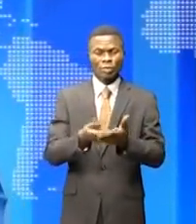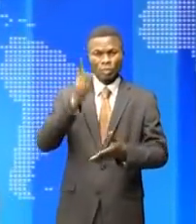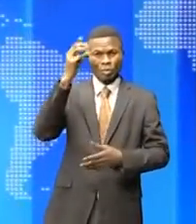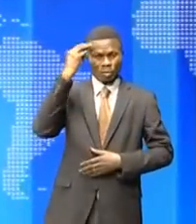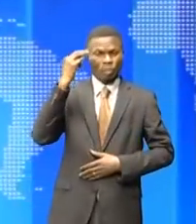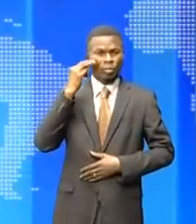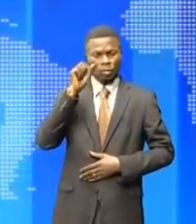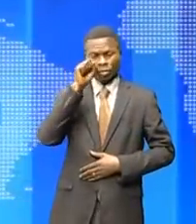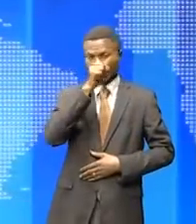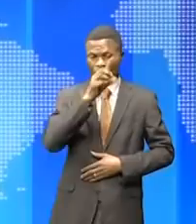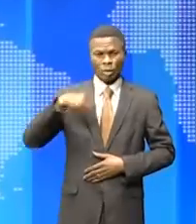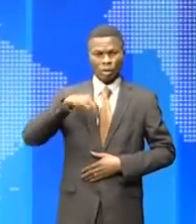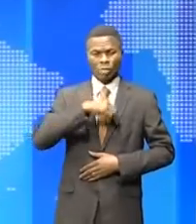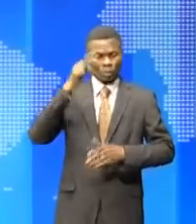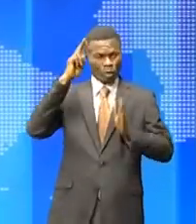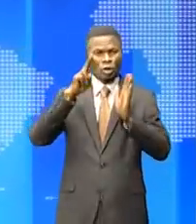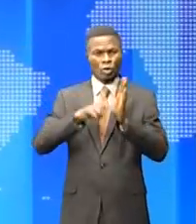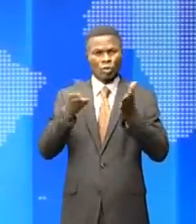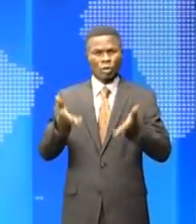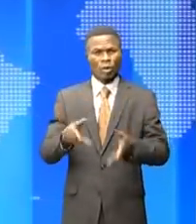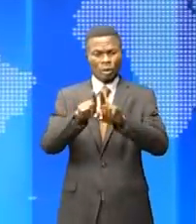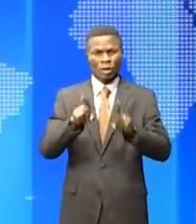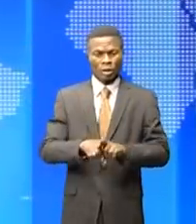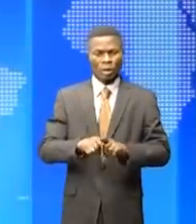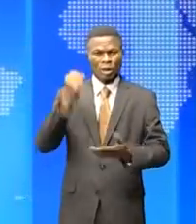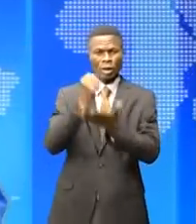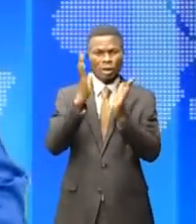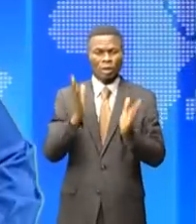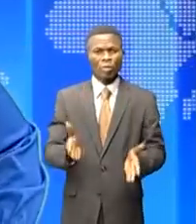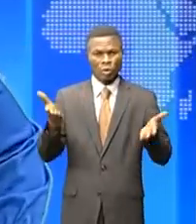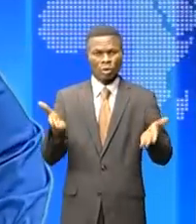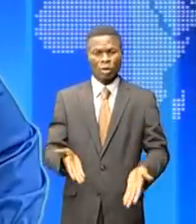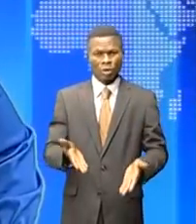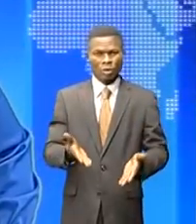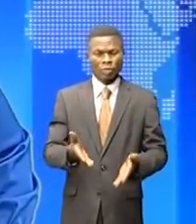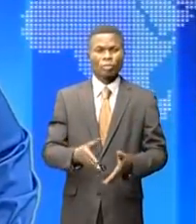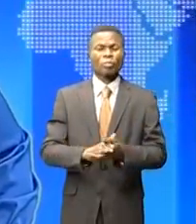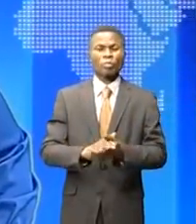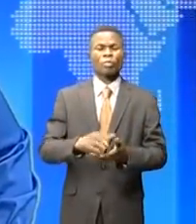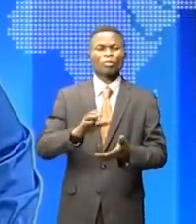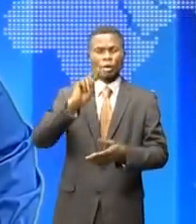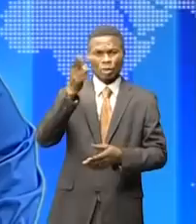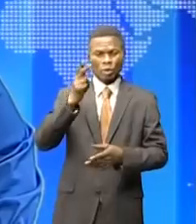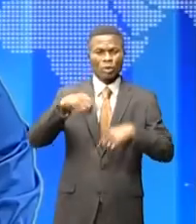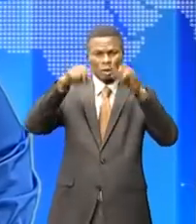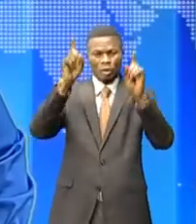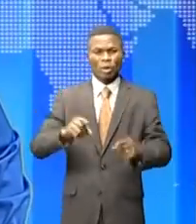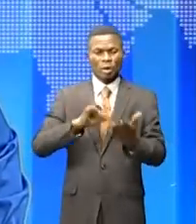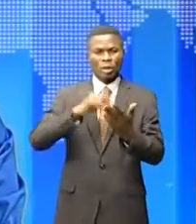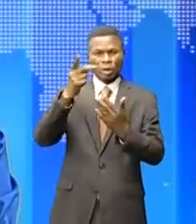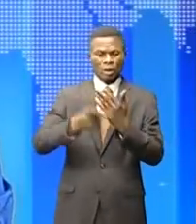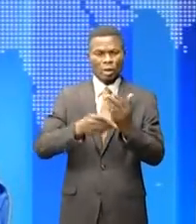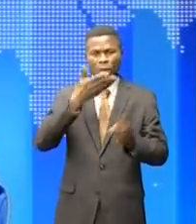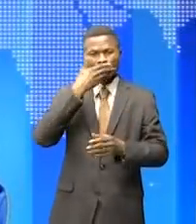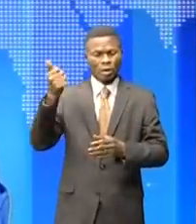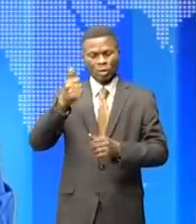quelques membres du gouvernement et des ambassadeurs ses lauréats de la deuxième édition du programme excellence